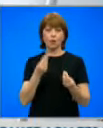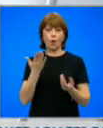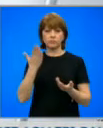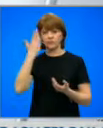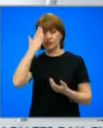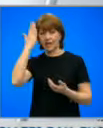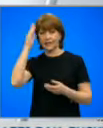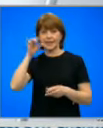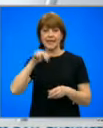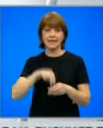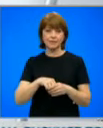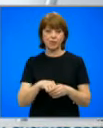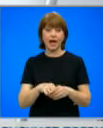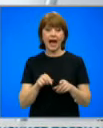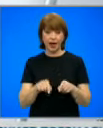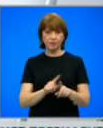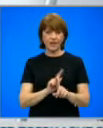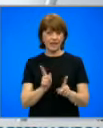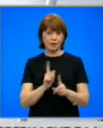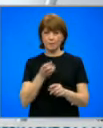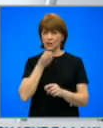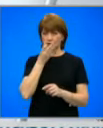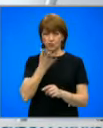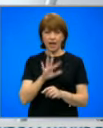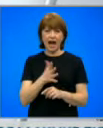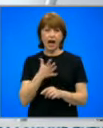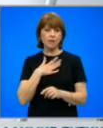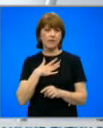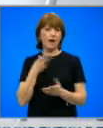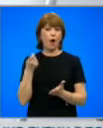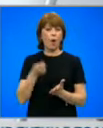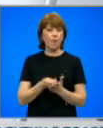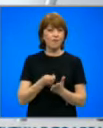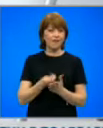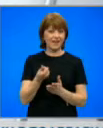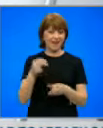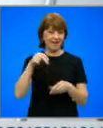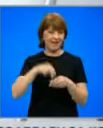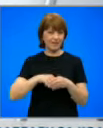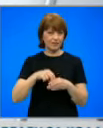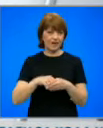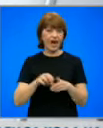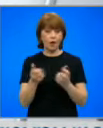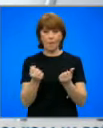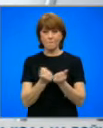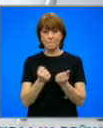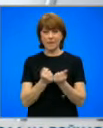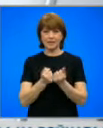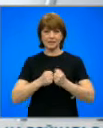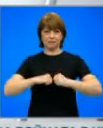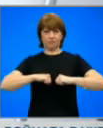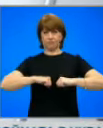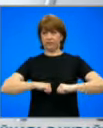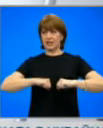избори. Ако това не се беше случило, ако имахме купуване на гласове, ако можеха местните дерибеи